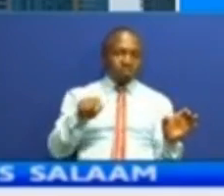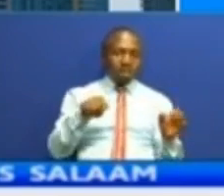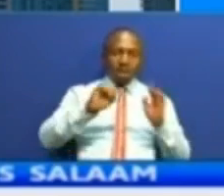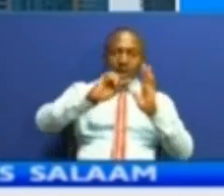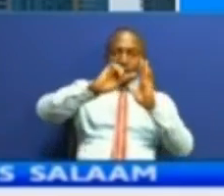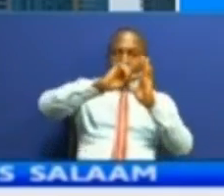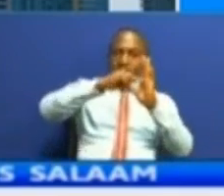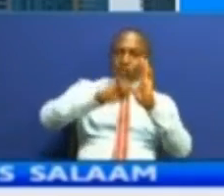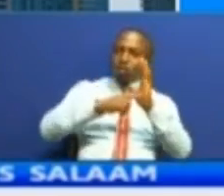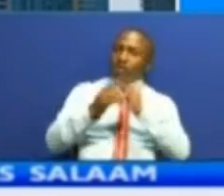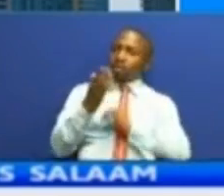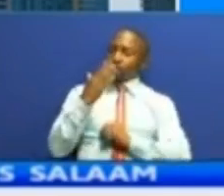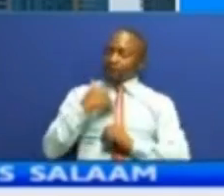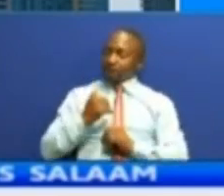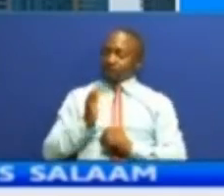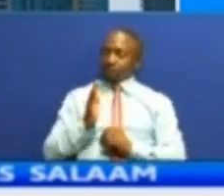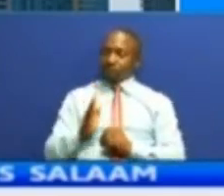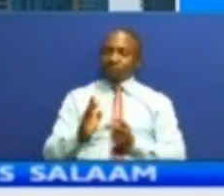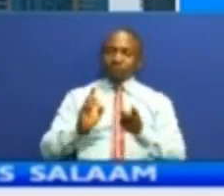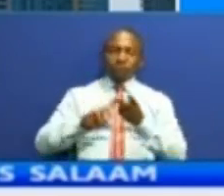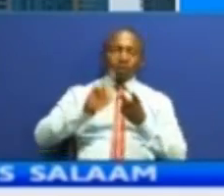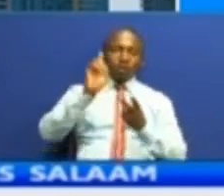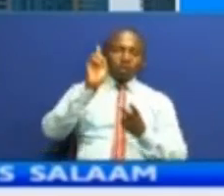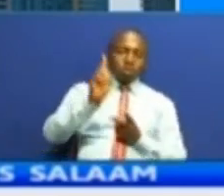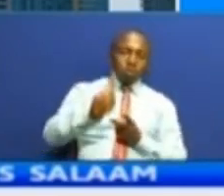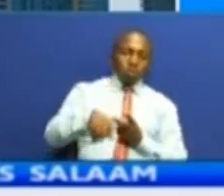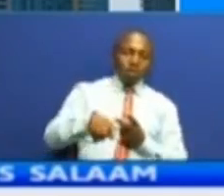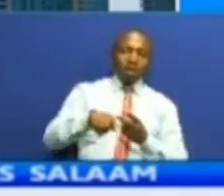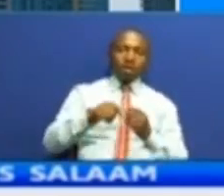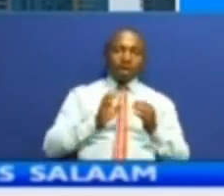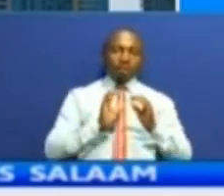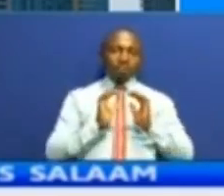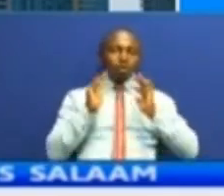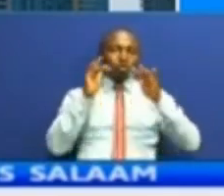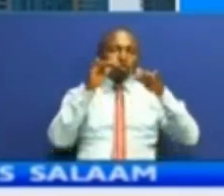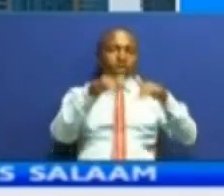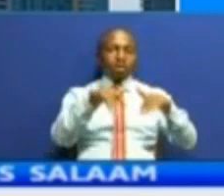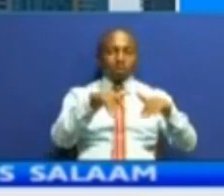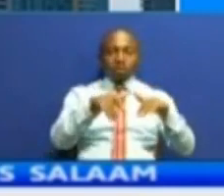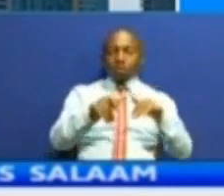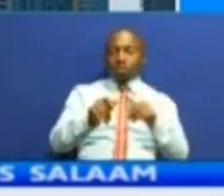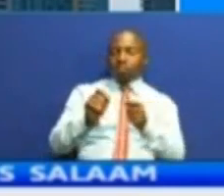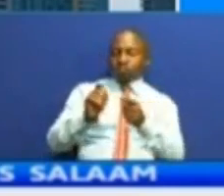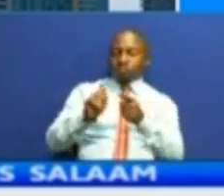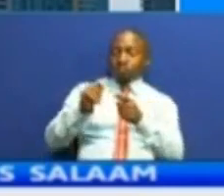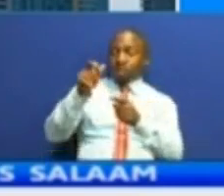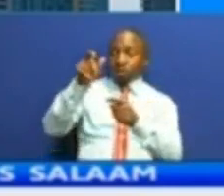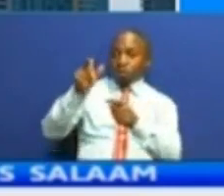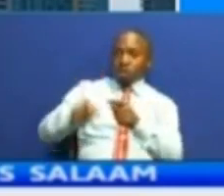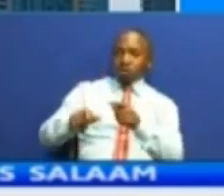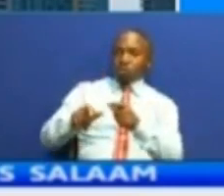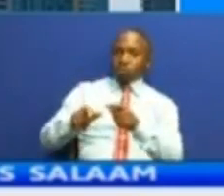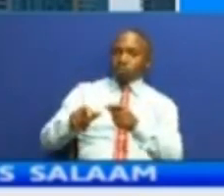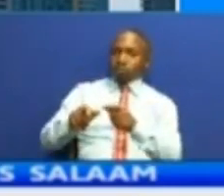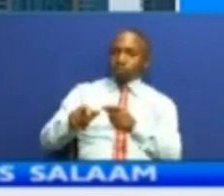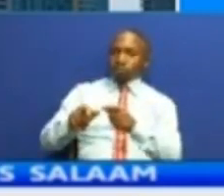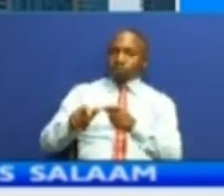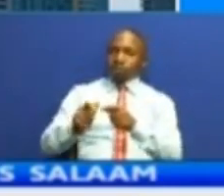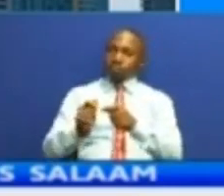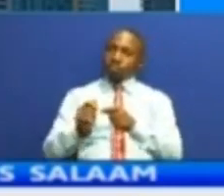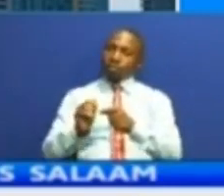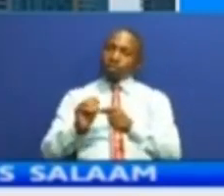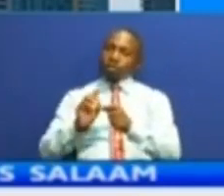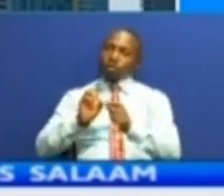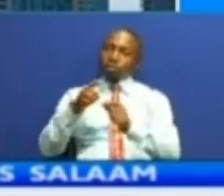na tutaka uwe na mahudhurio si chini ya theluthi mbili ya